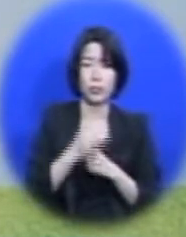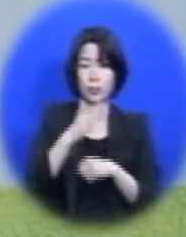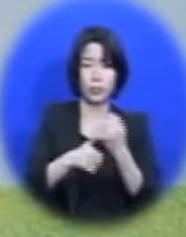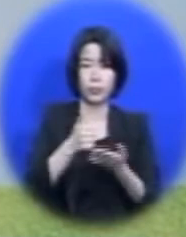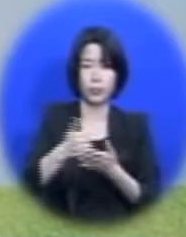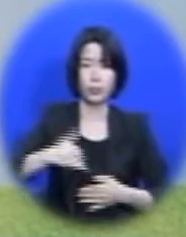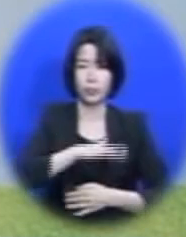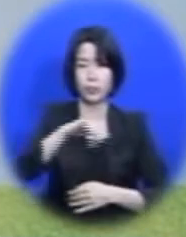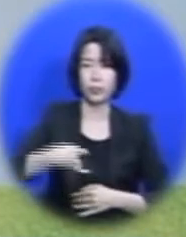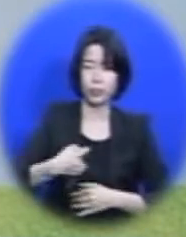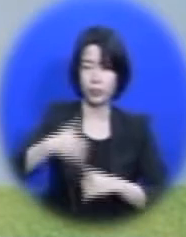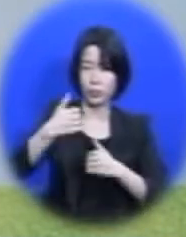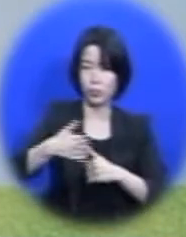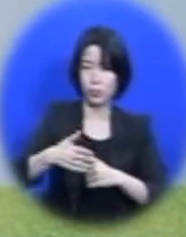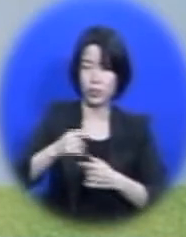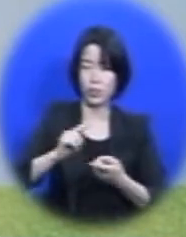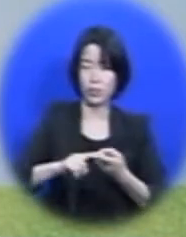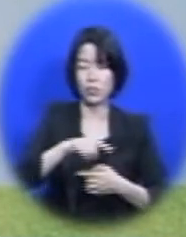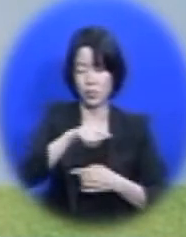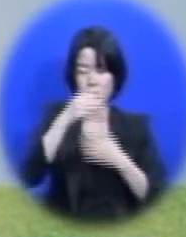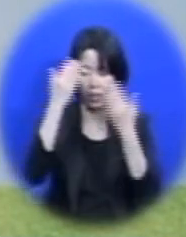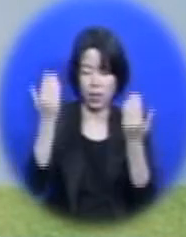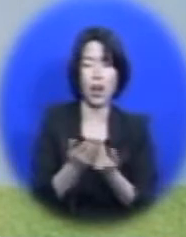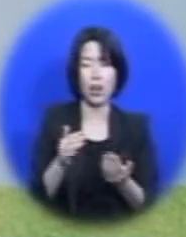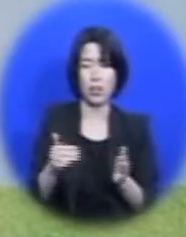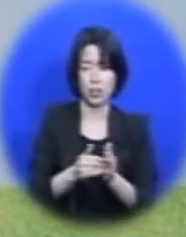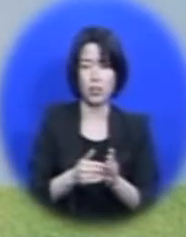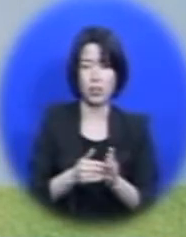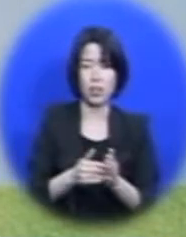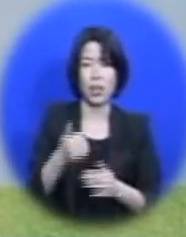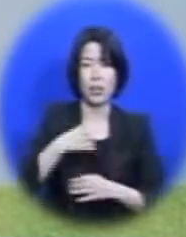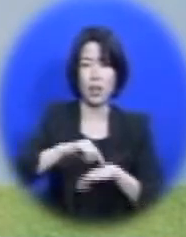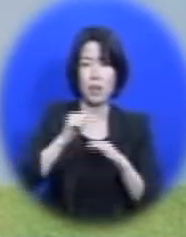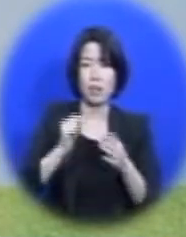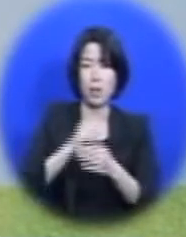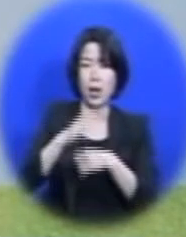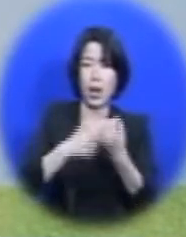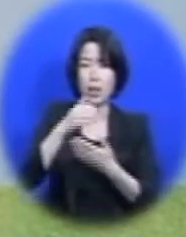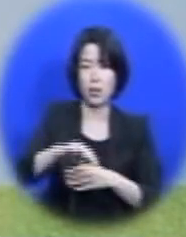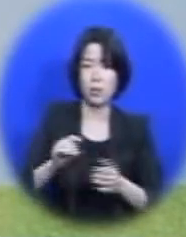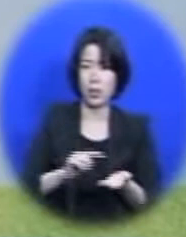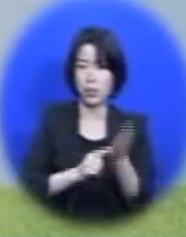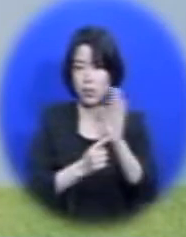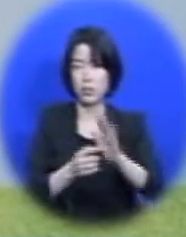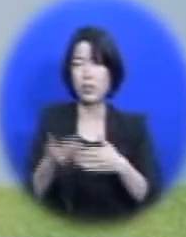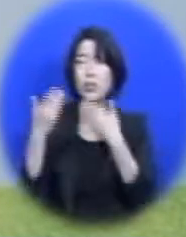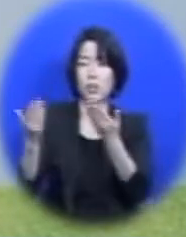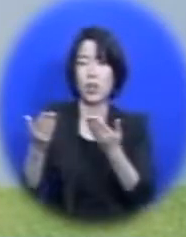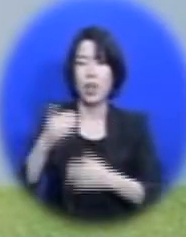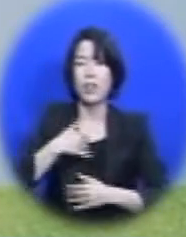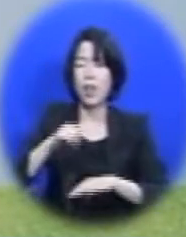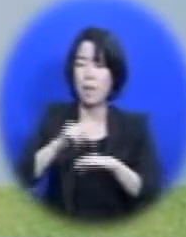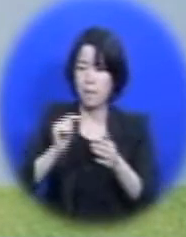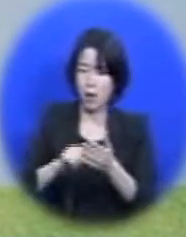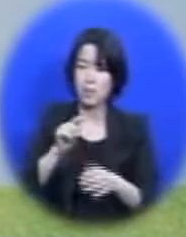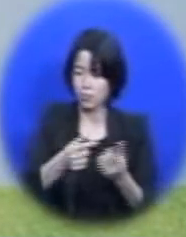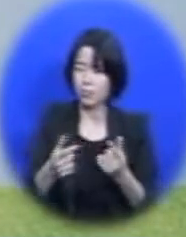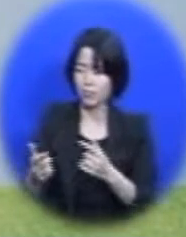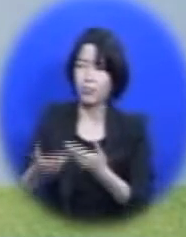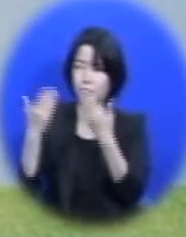하나님이 우리에게 요구하시는 거 그게 전부예요. 내 마음을 하나님 앞에 드러내는 겁니다. 지금 내 마음이 이렇습니다 라고